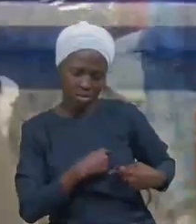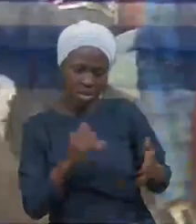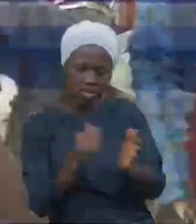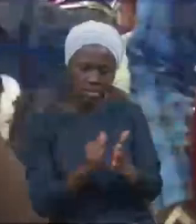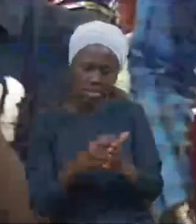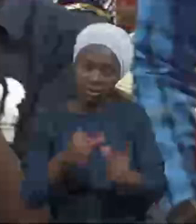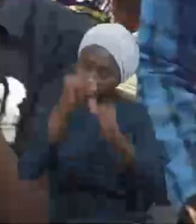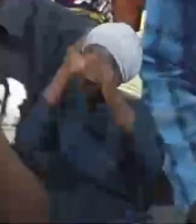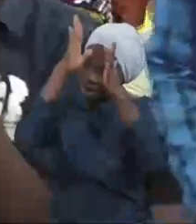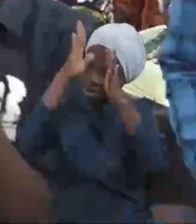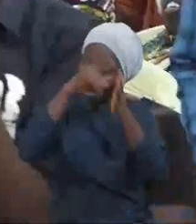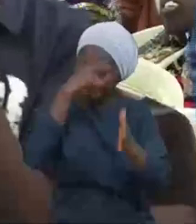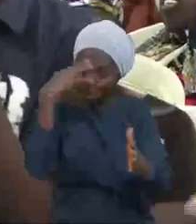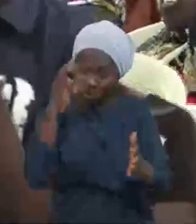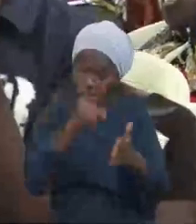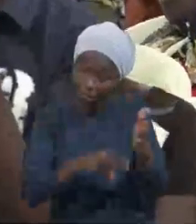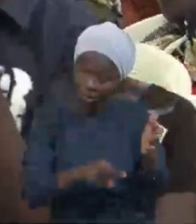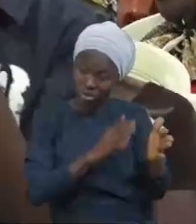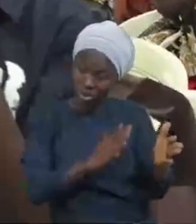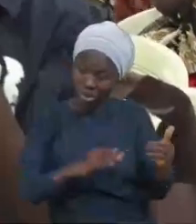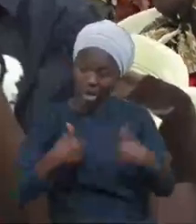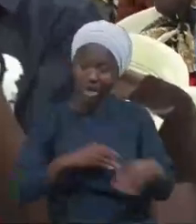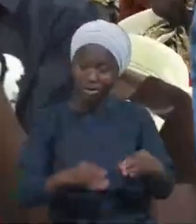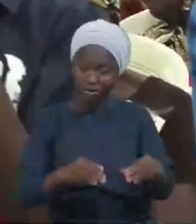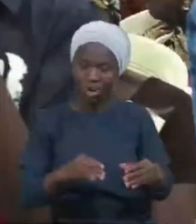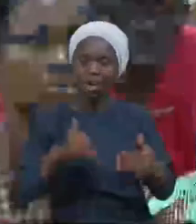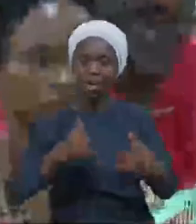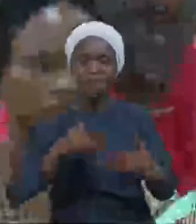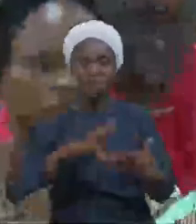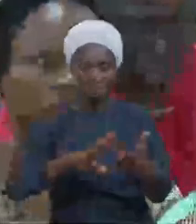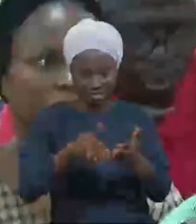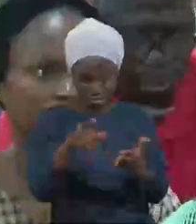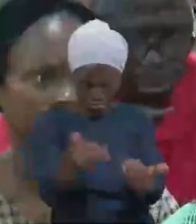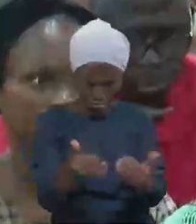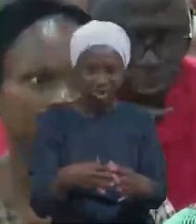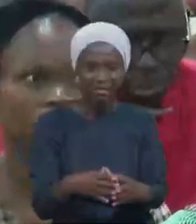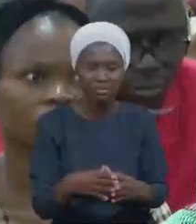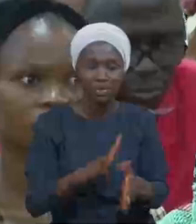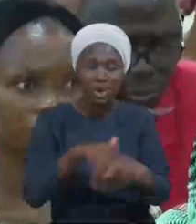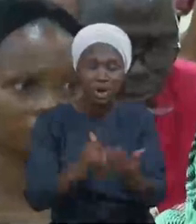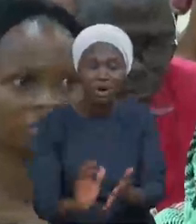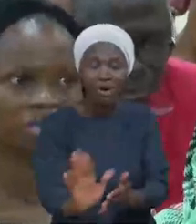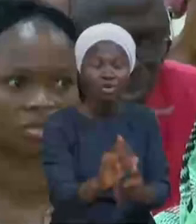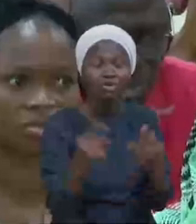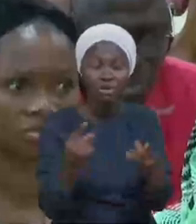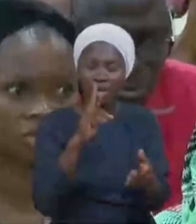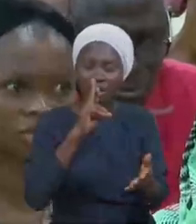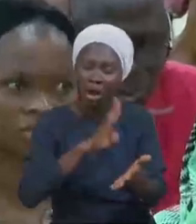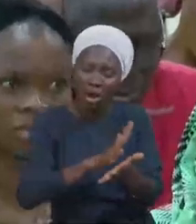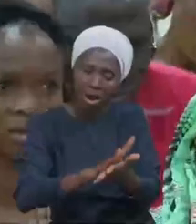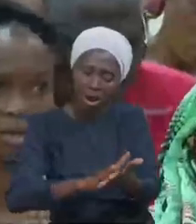a fait, t'a pardonné maintenant. Tous tes péchés sont effacés.